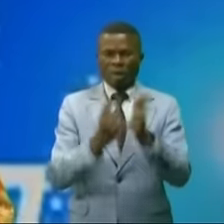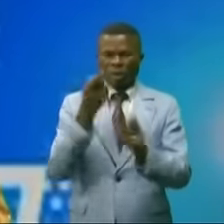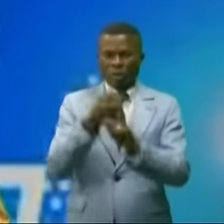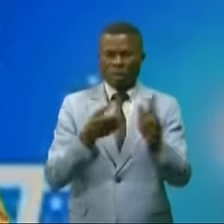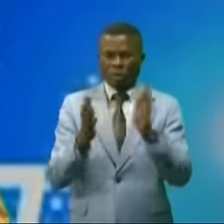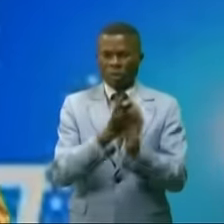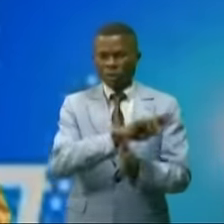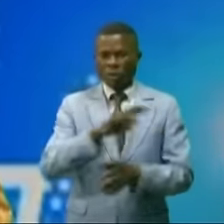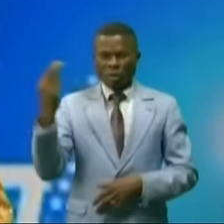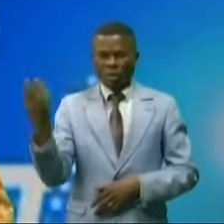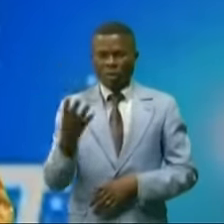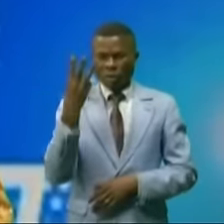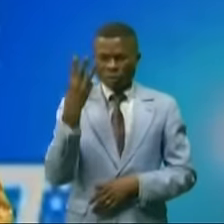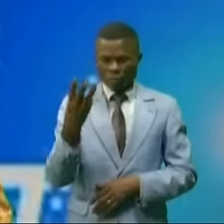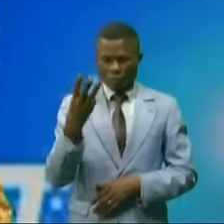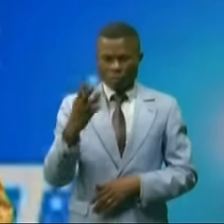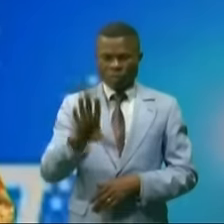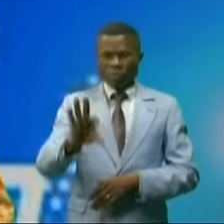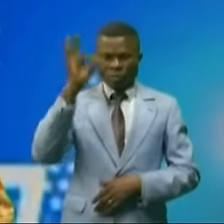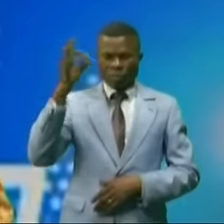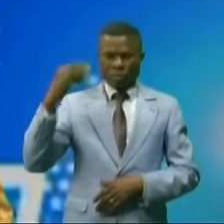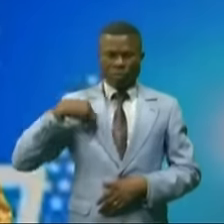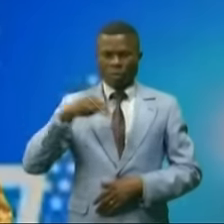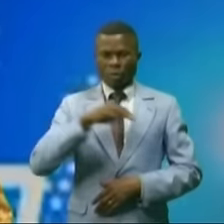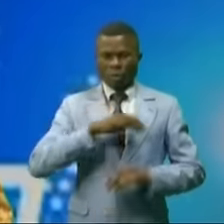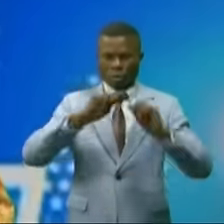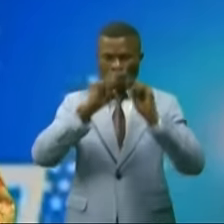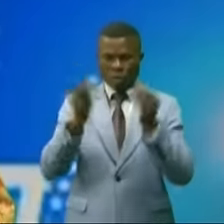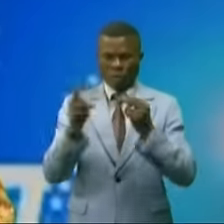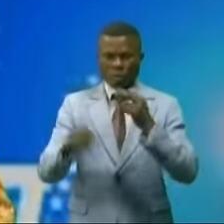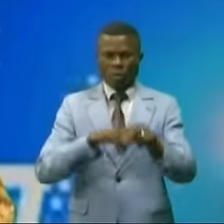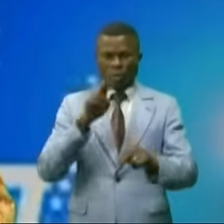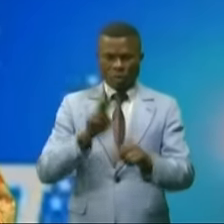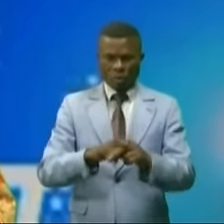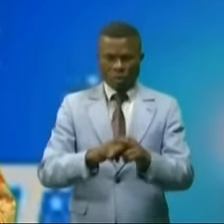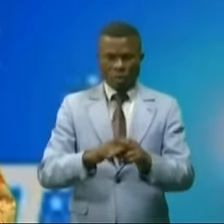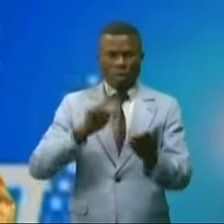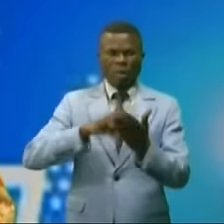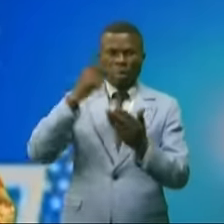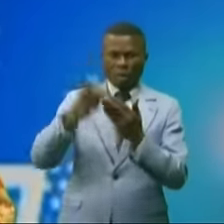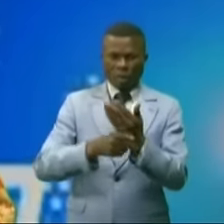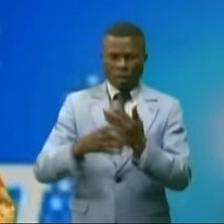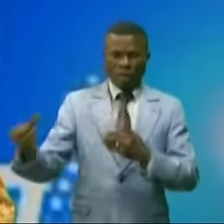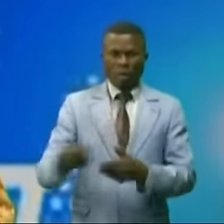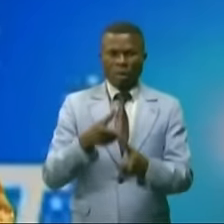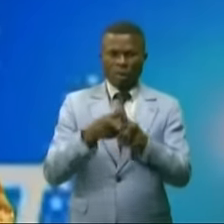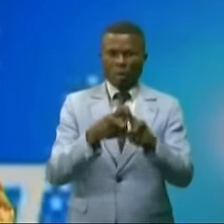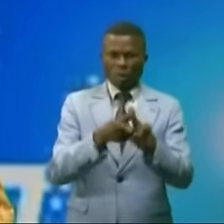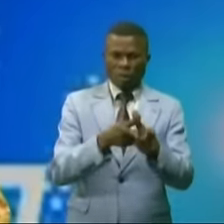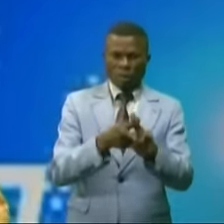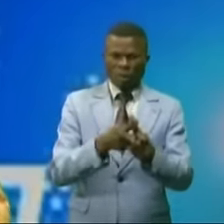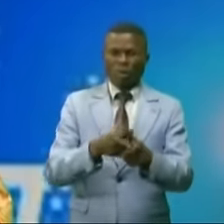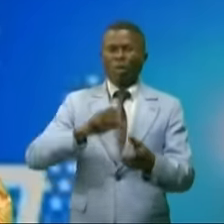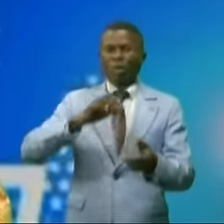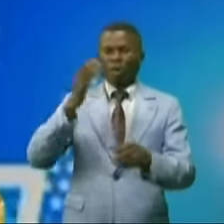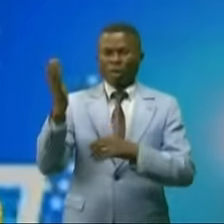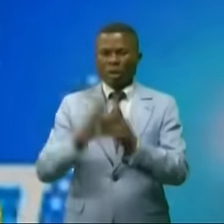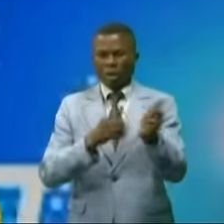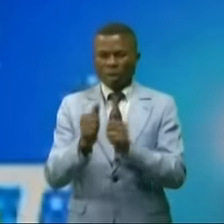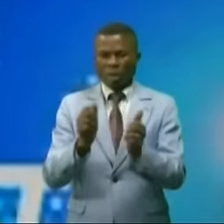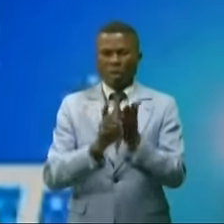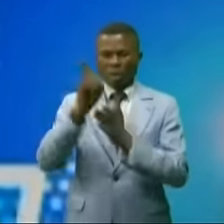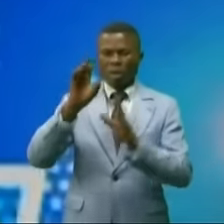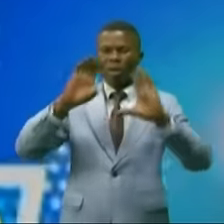portant nomination des membres de la coordination nationale du programme de désarmement, démobilisation,